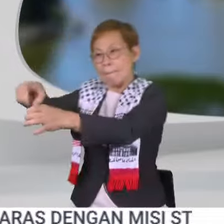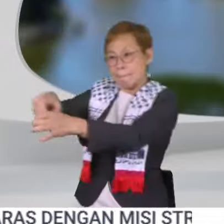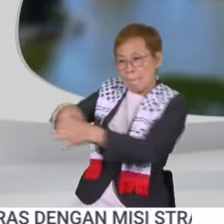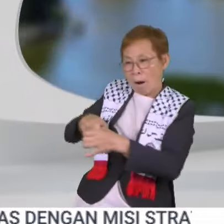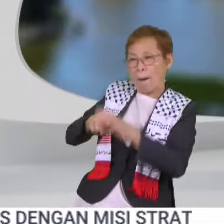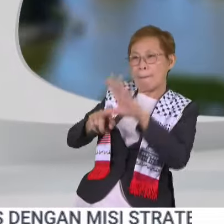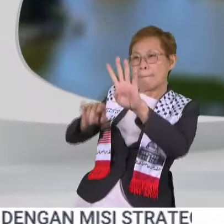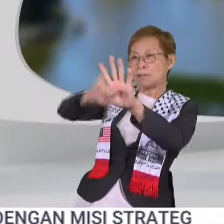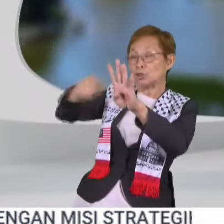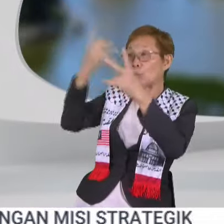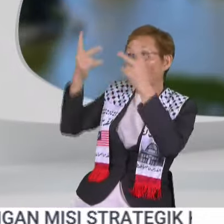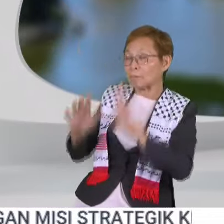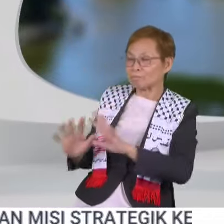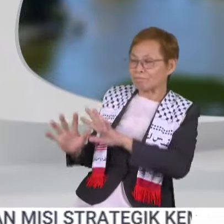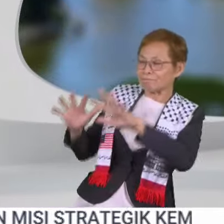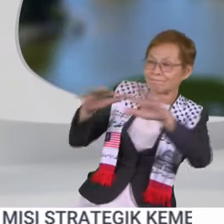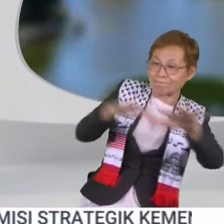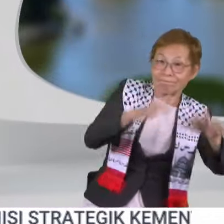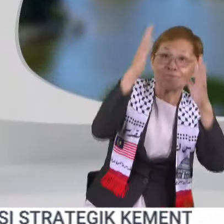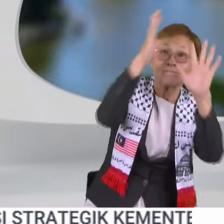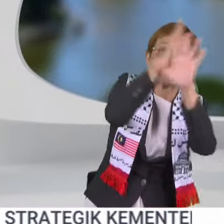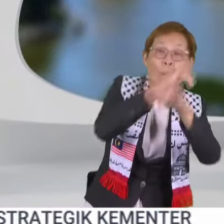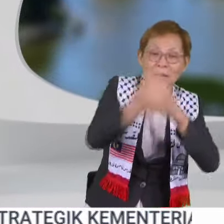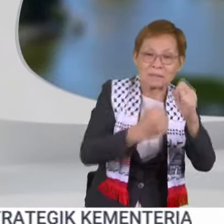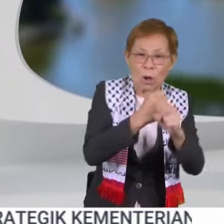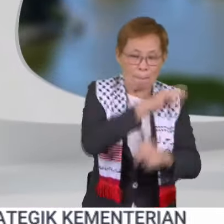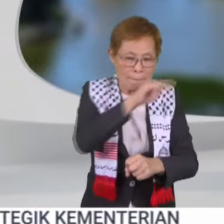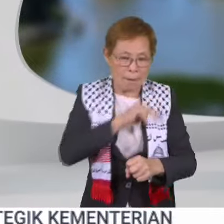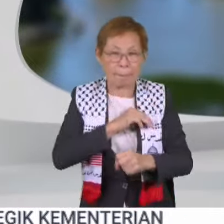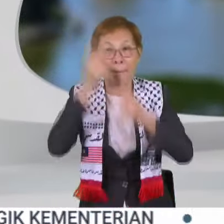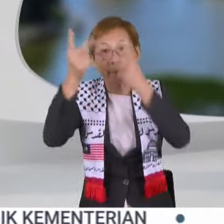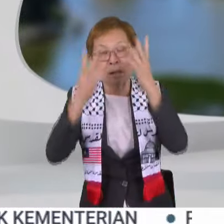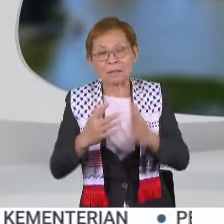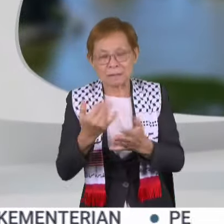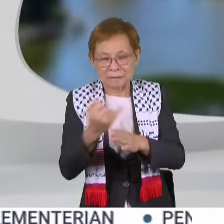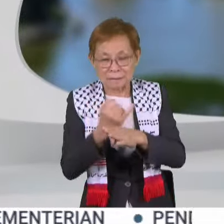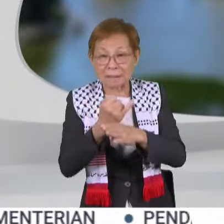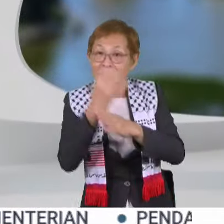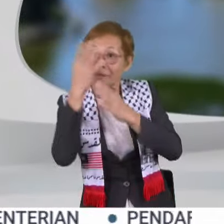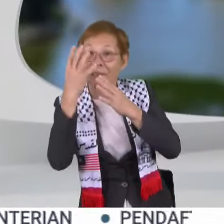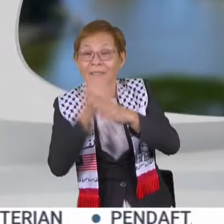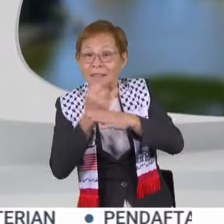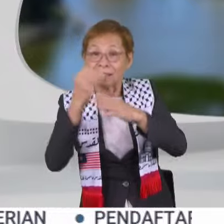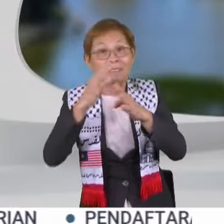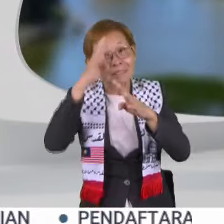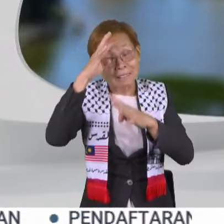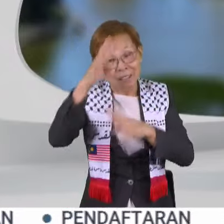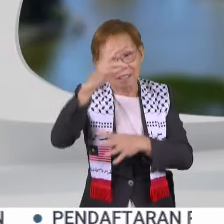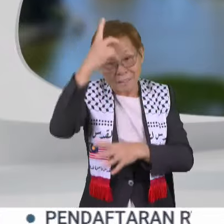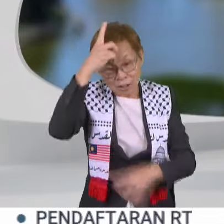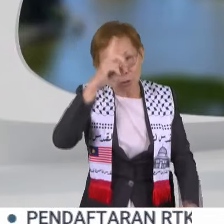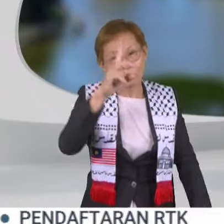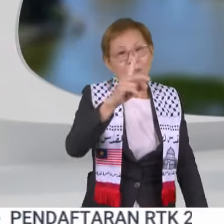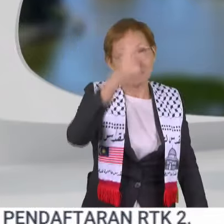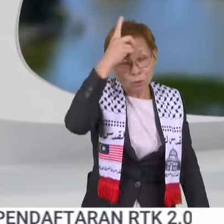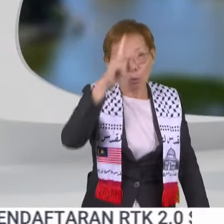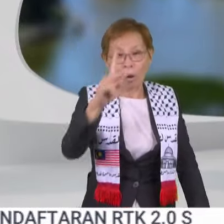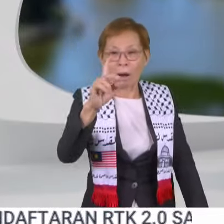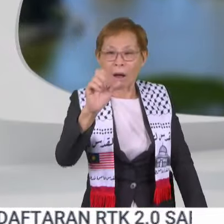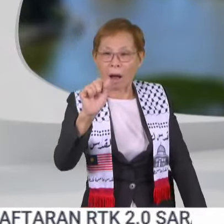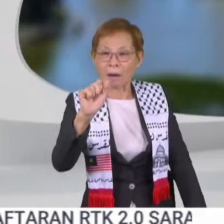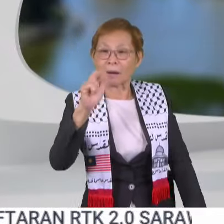4 juta pelancong ke Sarawak tahun ini menteri pelancongan industri kreatif dan seni persembahan Sarawak Datuk Seri Abdul Karim Rahman Hamzah